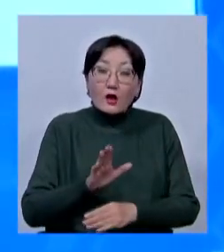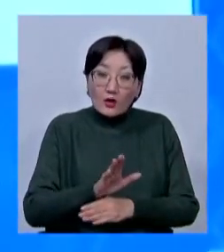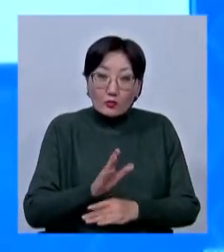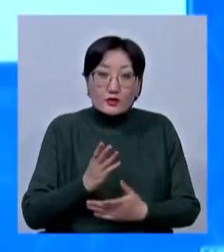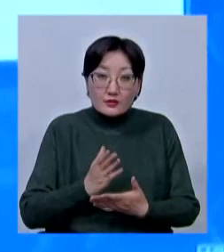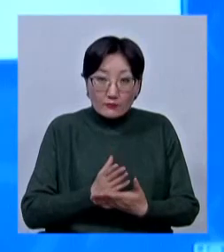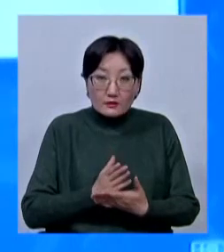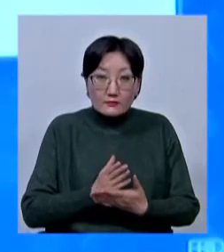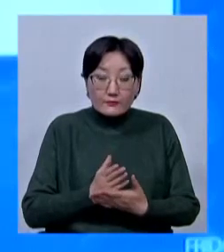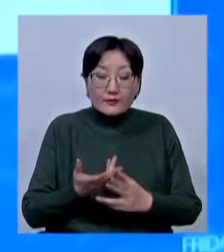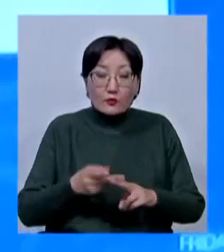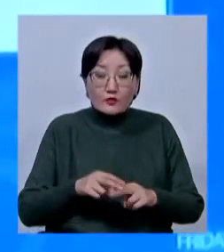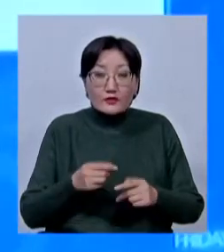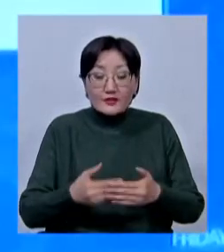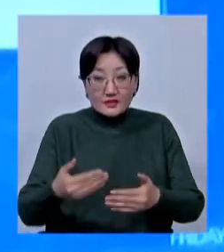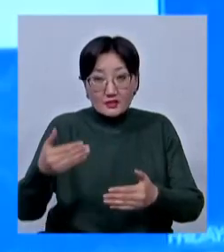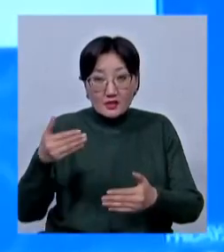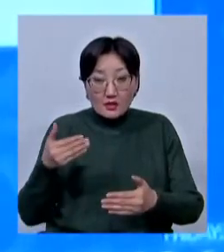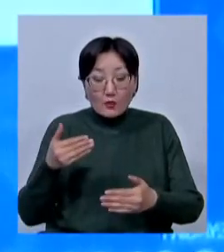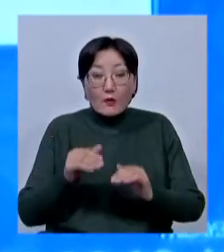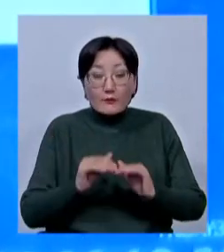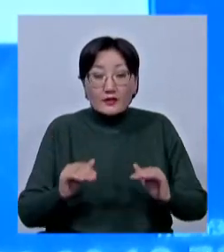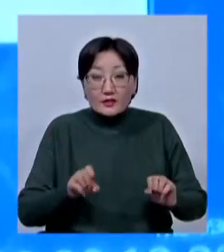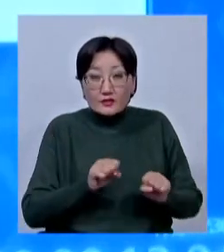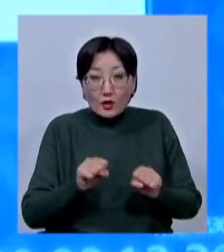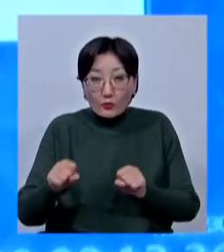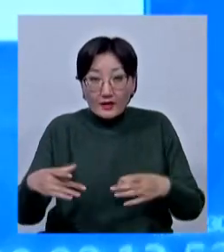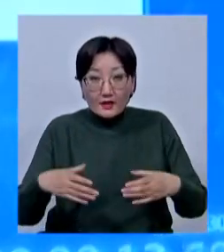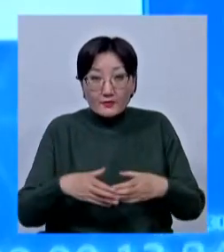бар. Осы жақында біз жаңағы